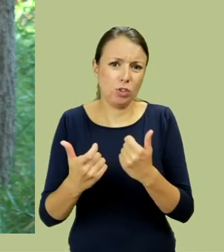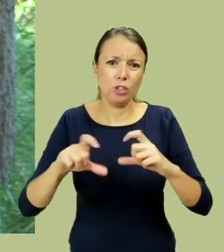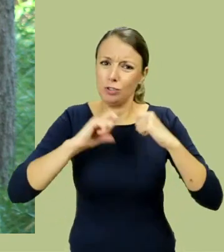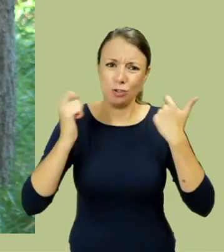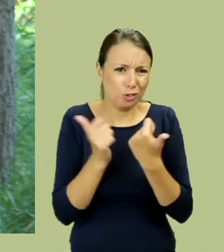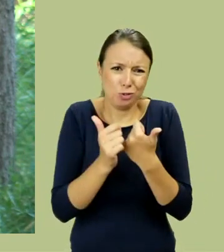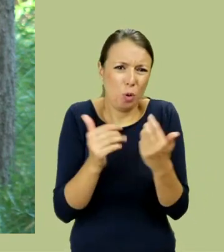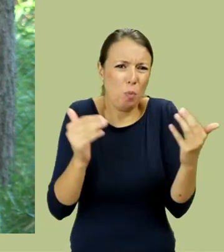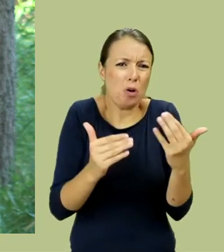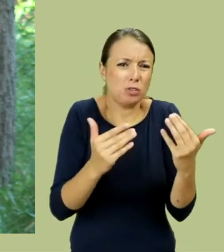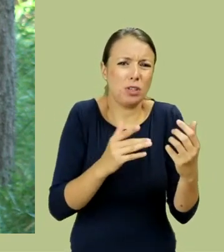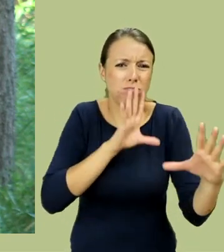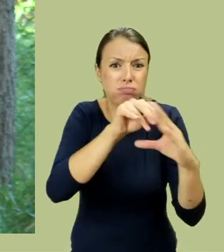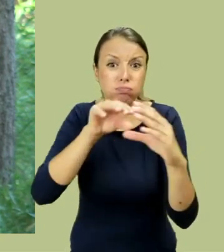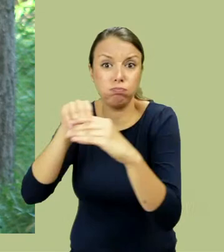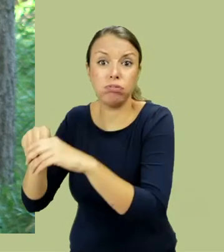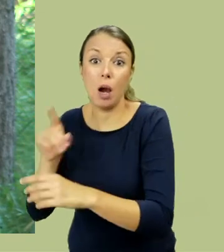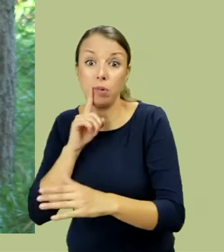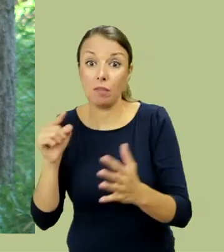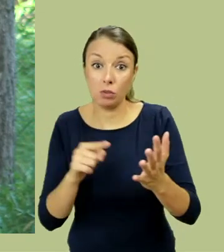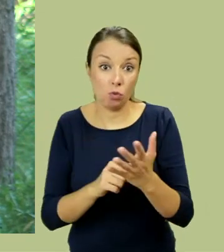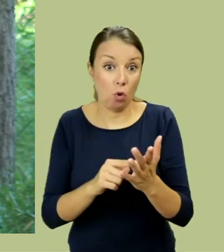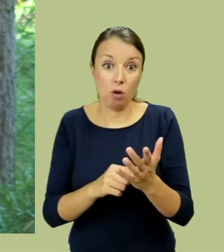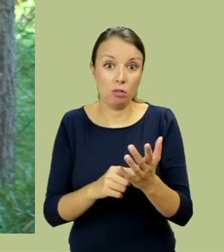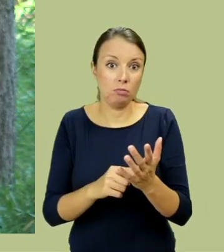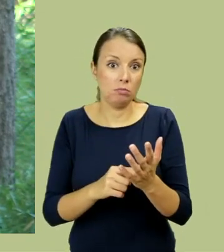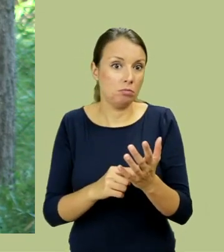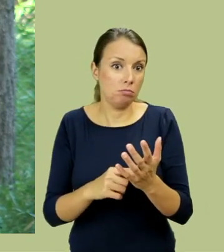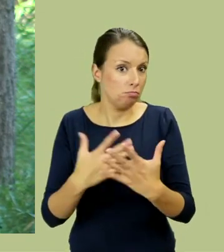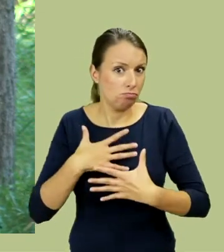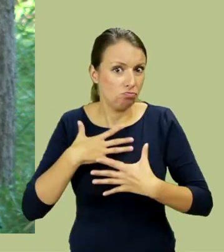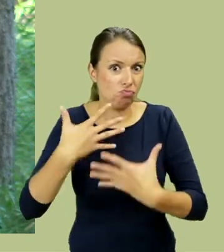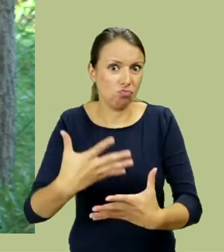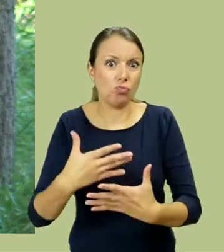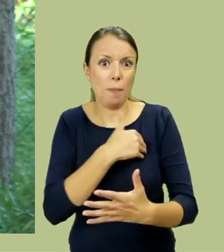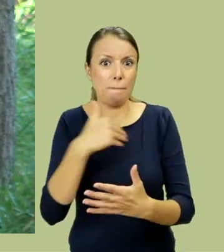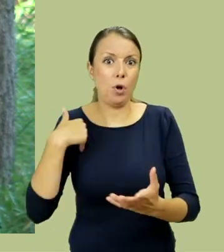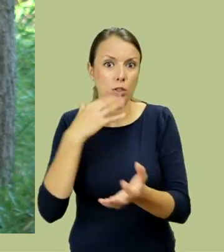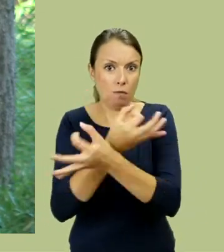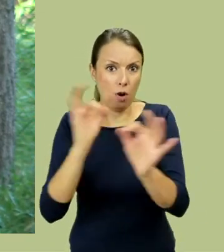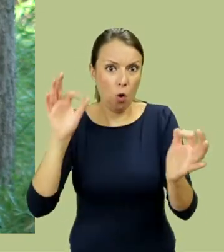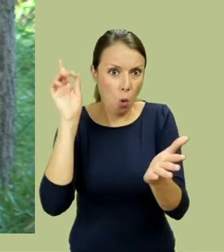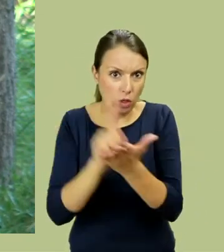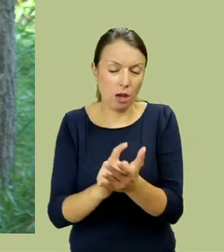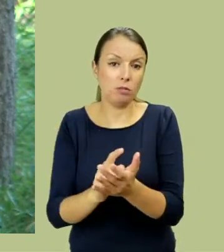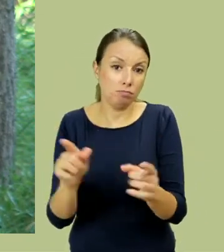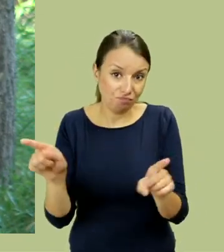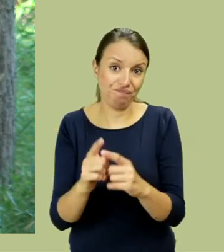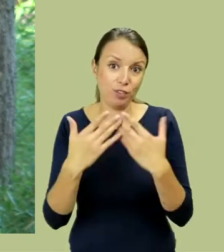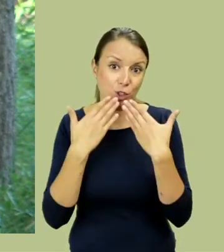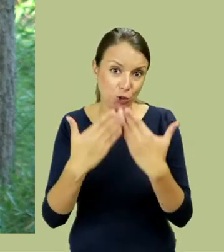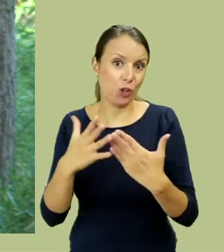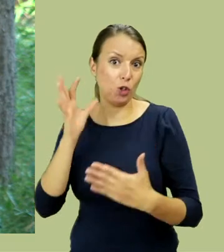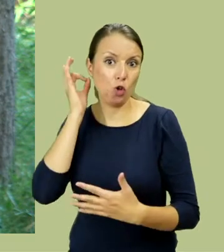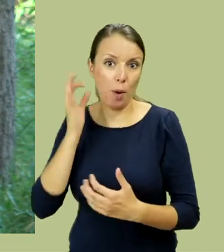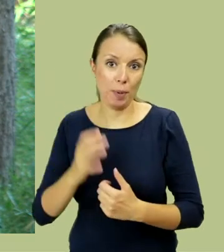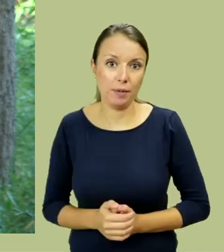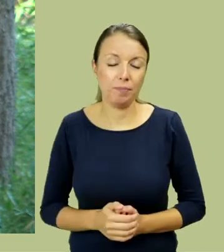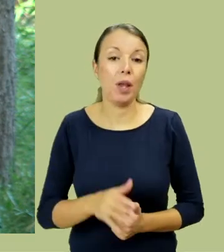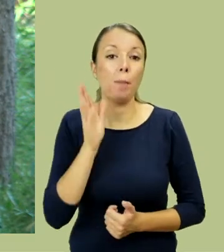też jest wkład ogromny w to, że ta Polska niepodległość odzyskała. No a kiedy odzyskała, no to powstał